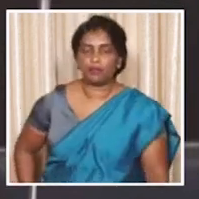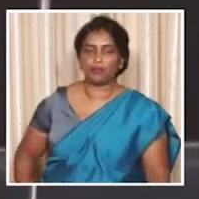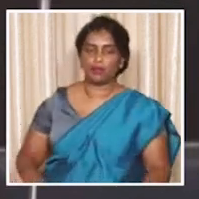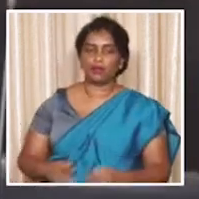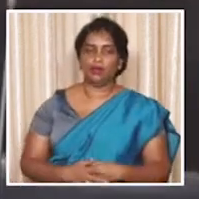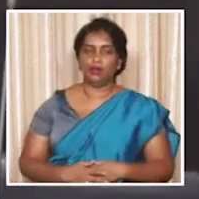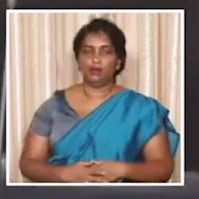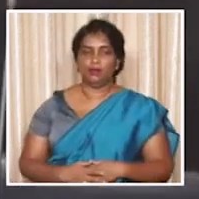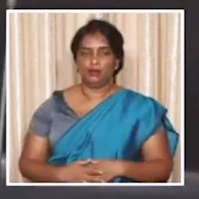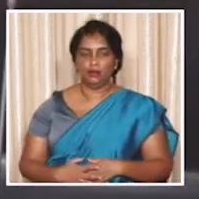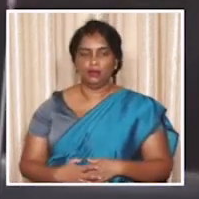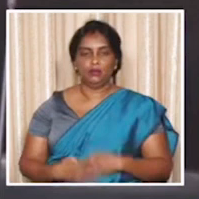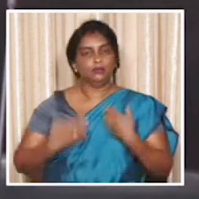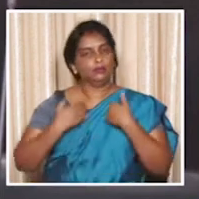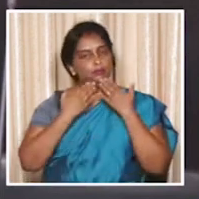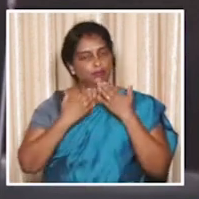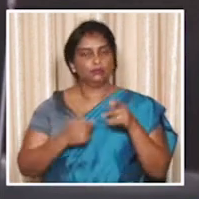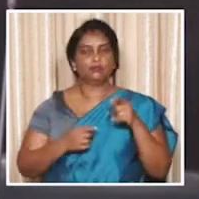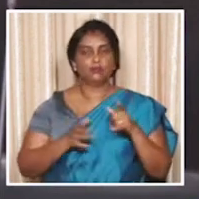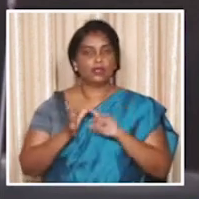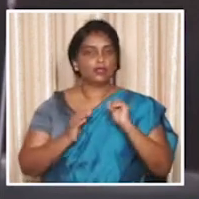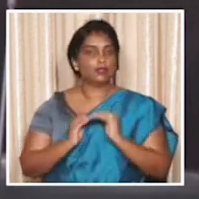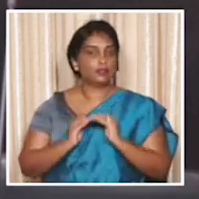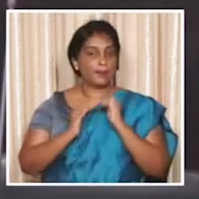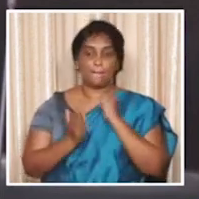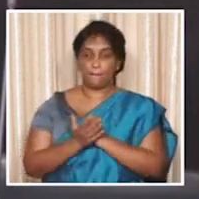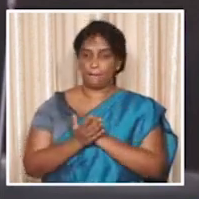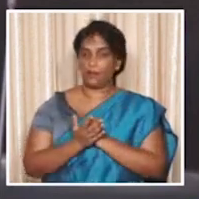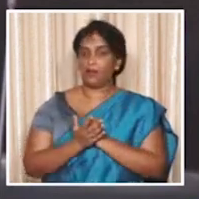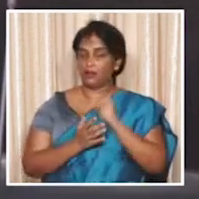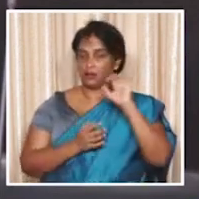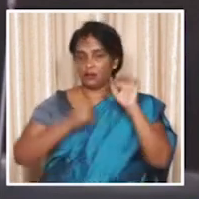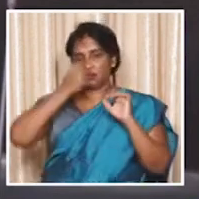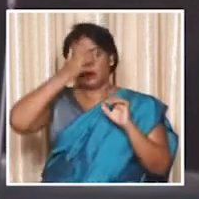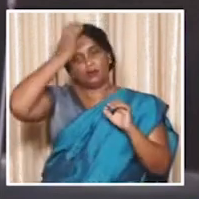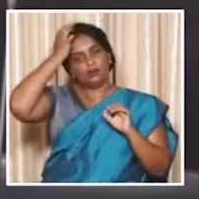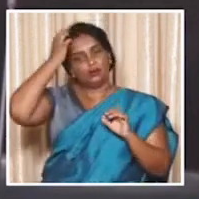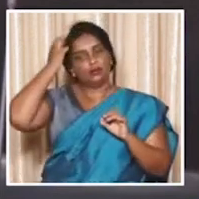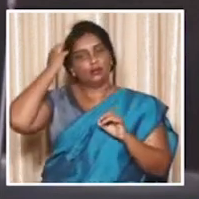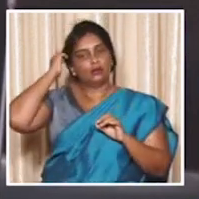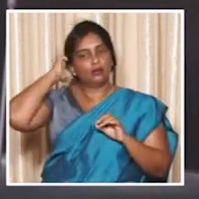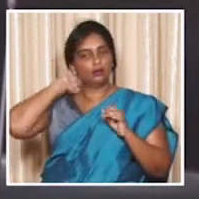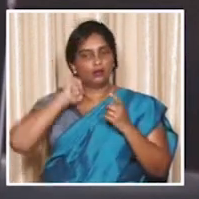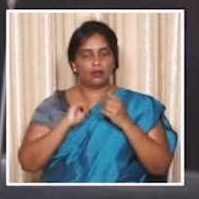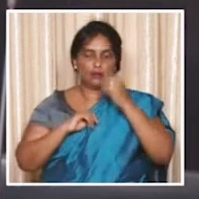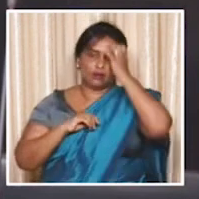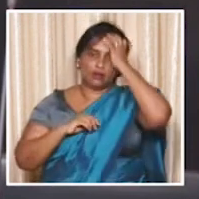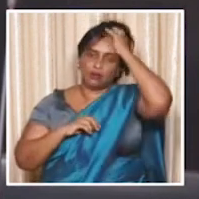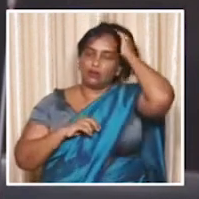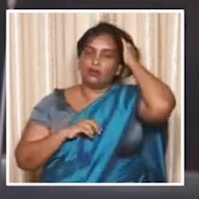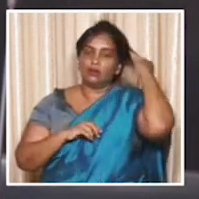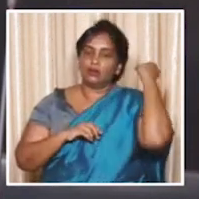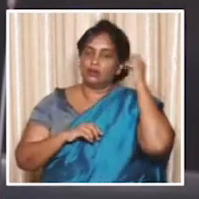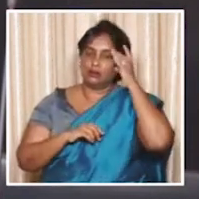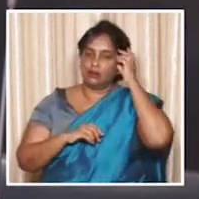කරනවා මම සභාපතිතුමනි ඒකත් ස්තුතිවන්ත වෙන්න ඕනේ මේ ඒෂියන් ඩෙවලොප්මන්ට් බැංක අනිත් රටවල් මේ ආරම්භදල් නතර කළා තිබුණාට